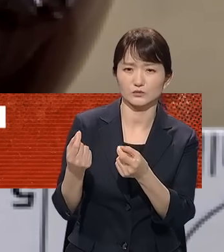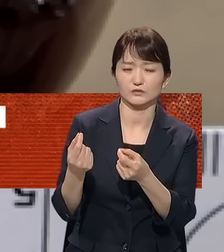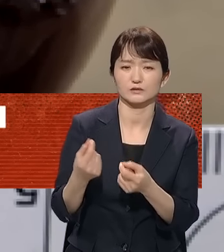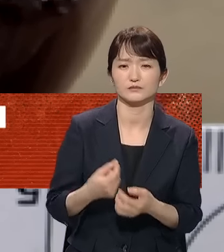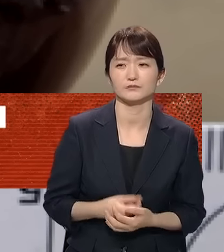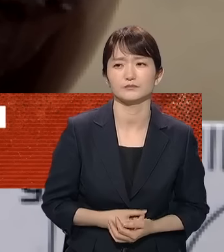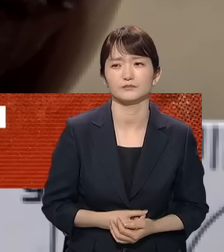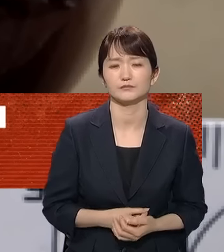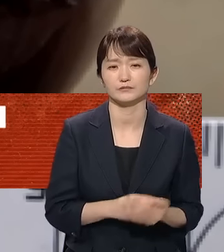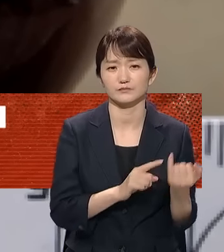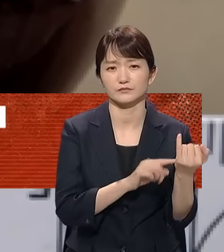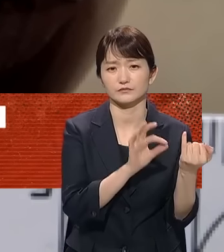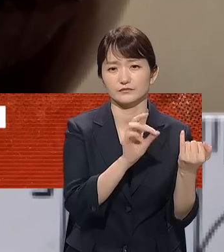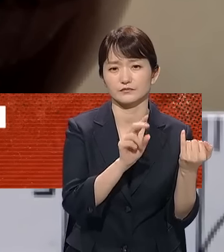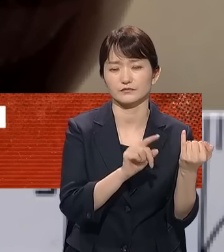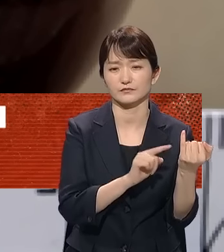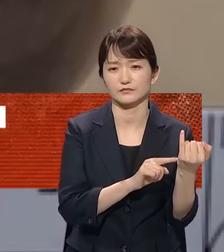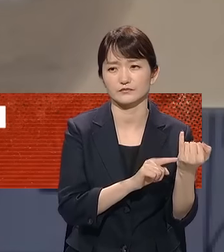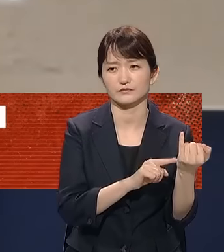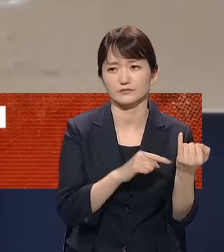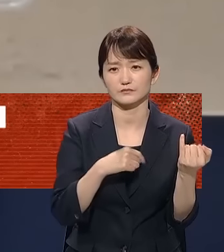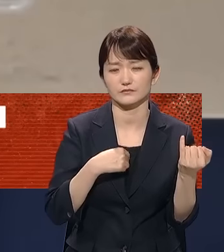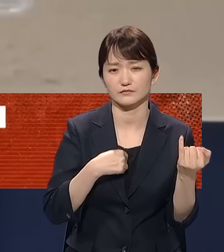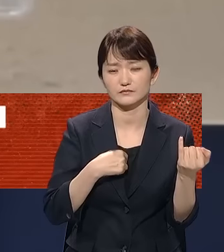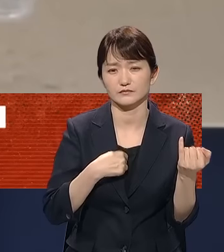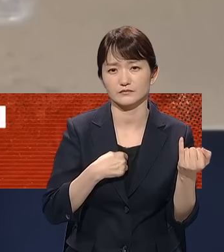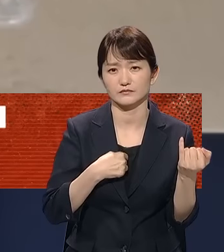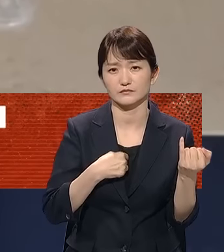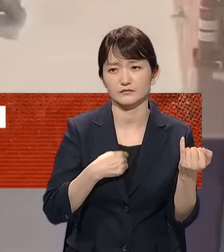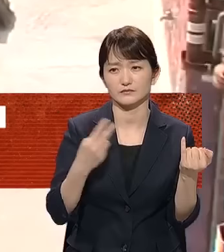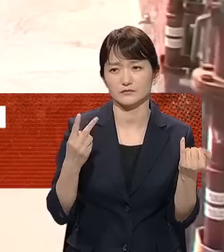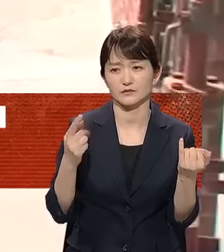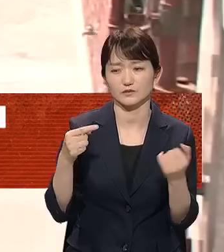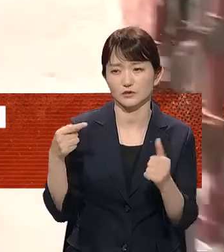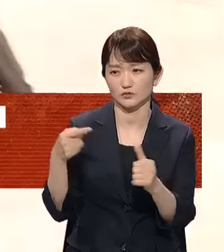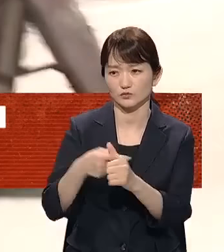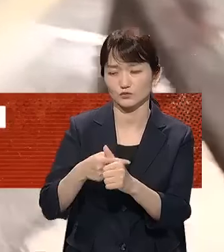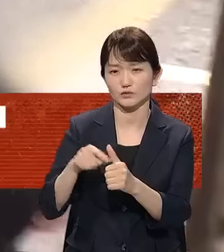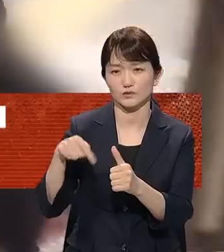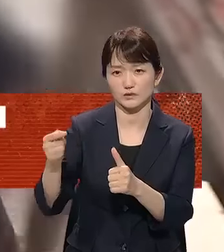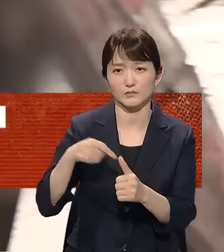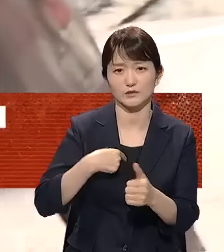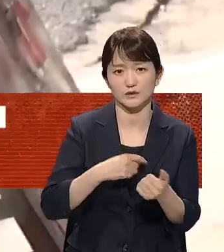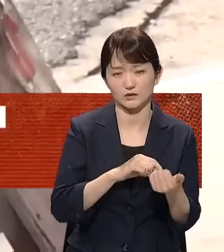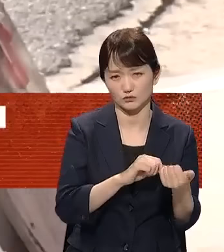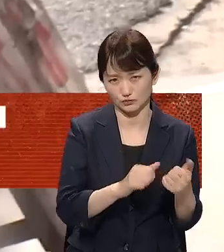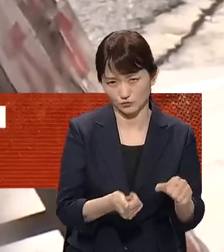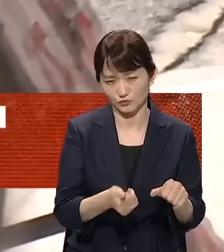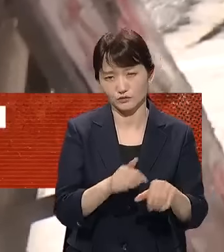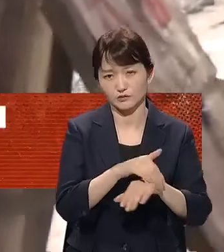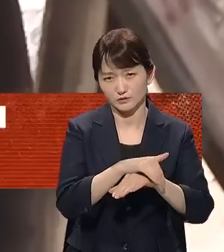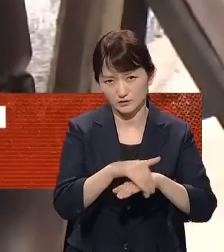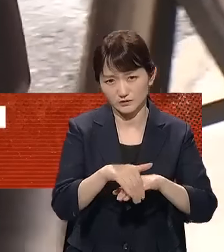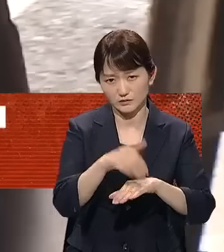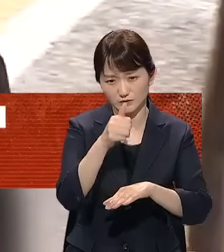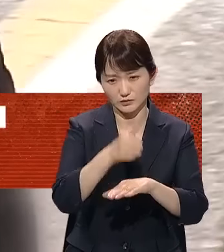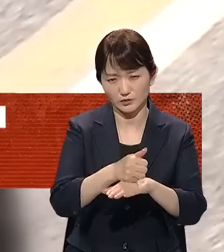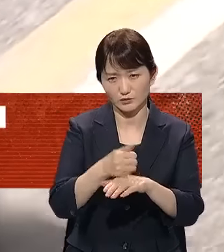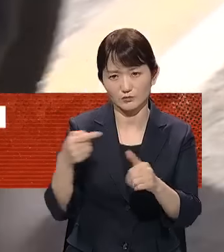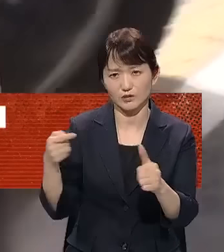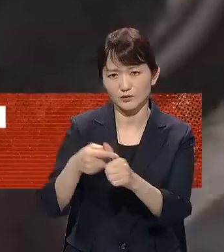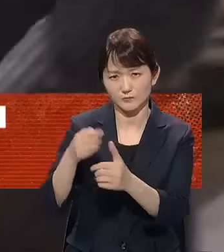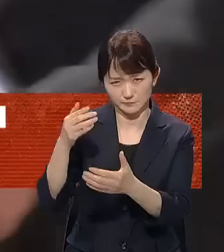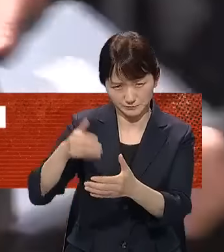뭐이 양씨 같은 경우에는 어 자기 뭐 두 사람을 해친 다음에 자기도 죽을 생각을 했다라고 하지만 어쨌든 뭐 결과적으로 미수에 당연히